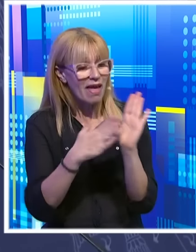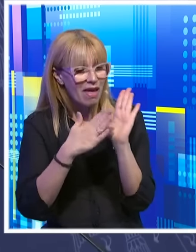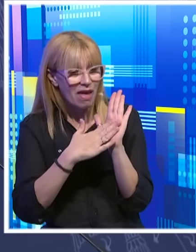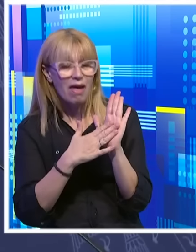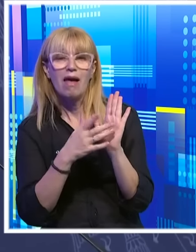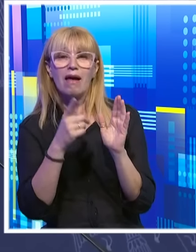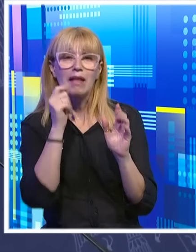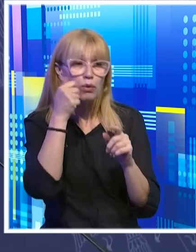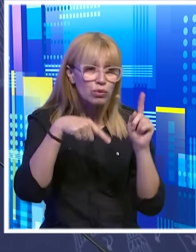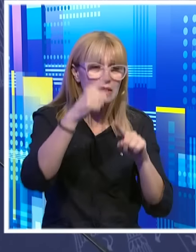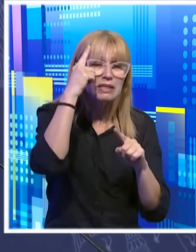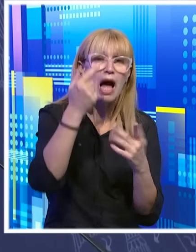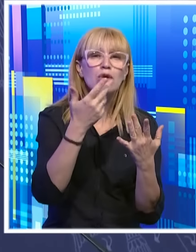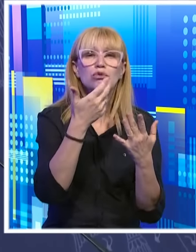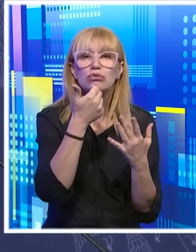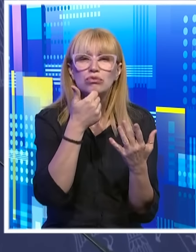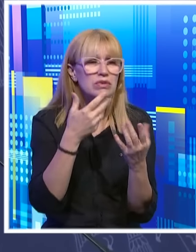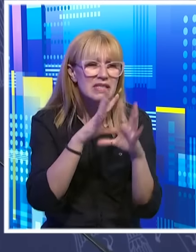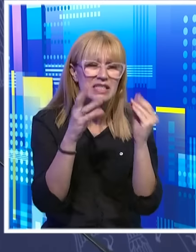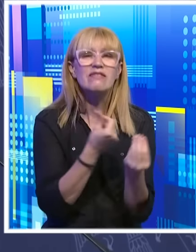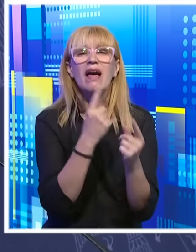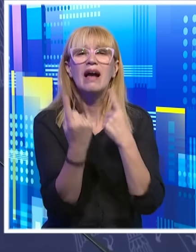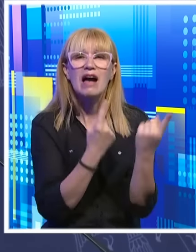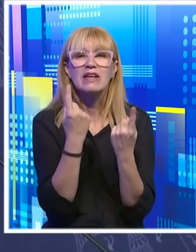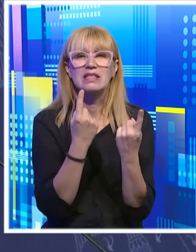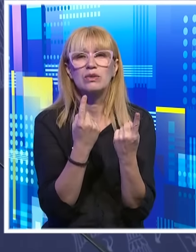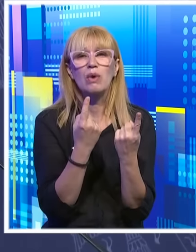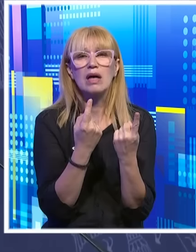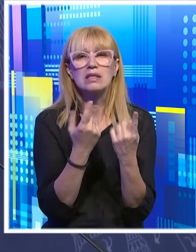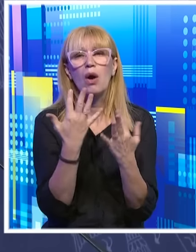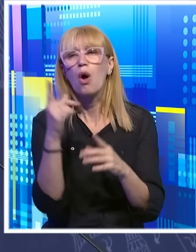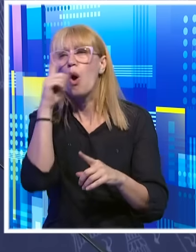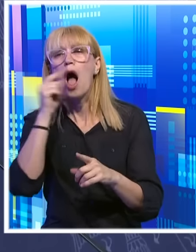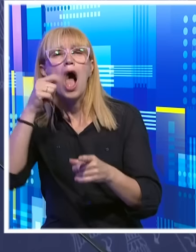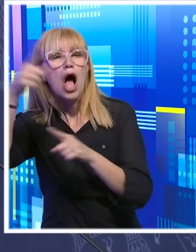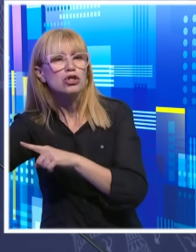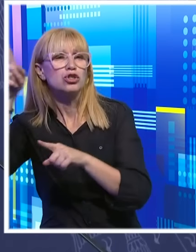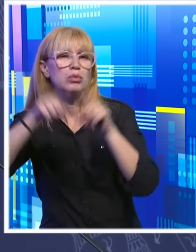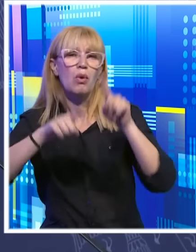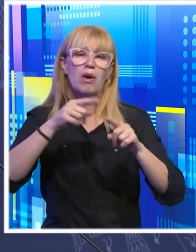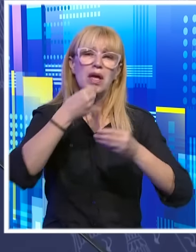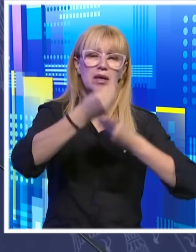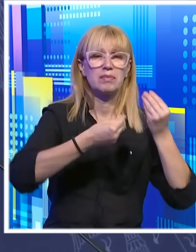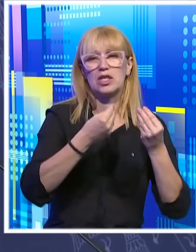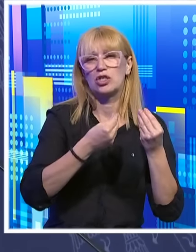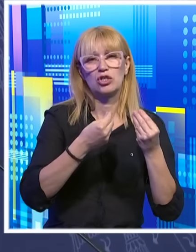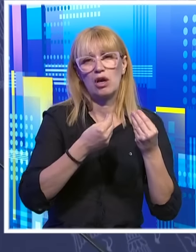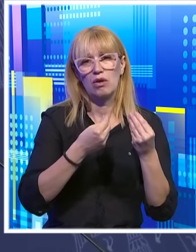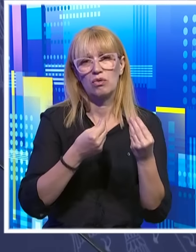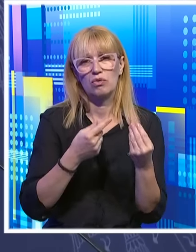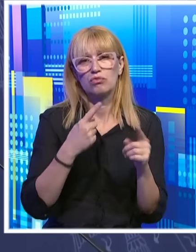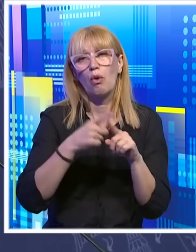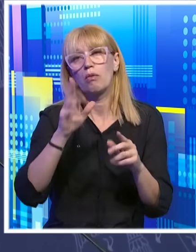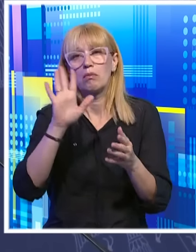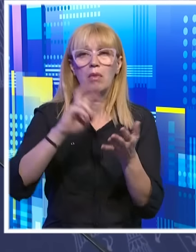Da ljudi znaju koliko smo gluposti mogli da čujemo u prethodnih 7 dana i koliko neistine, koliko laži. Samo zato što je to nekome politički